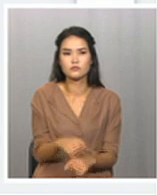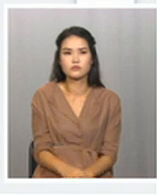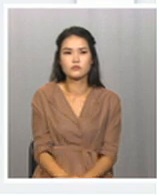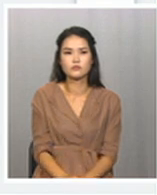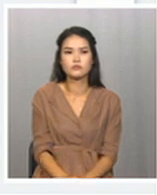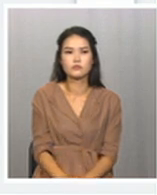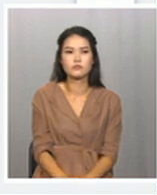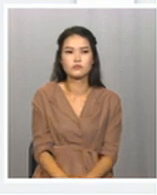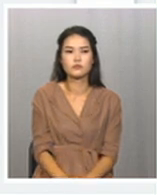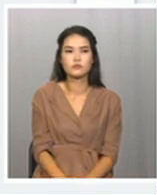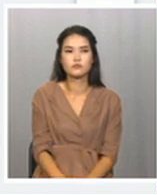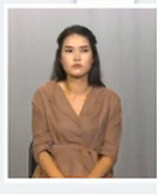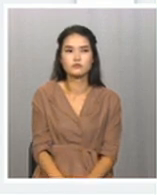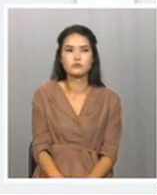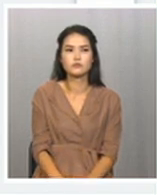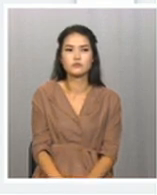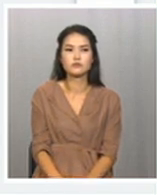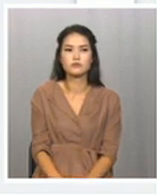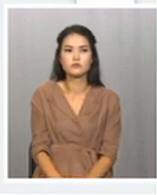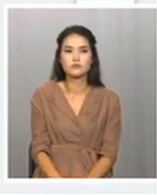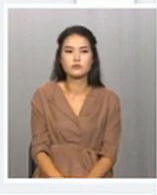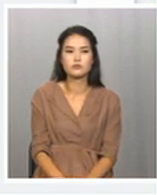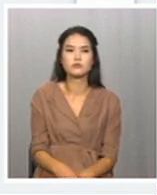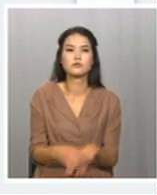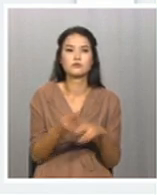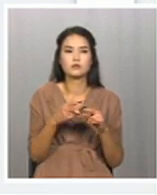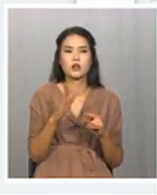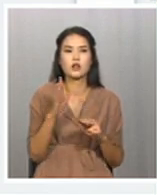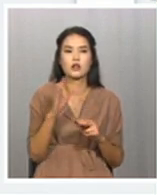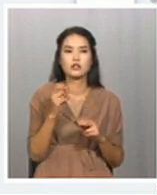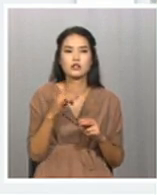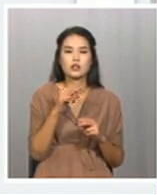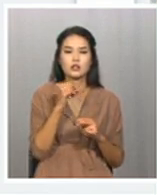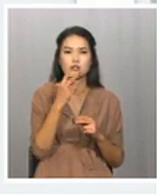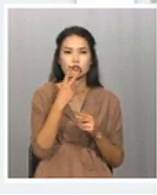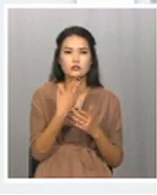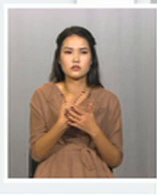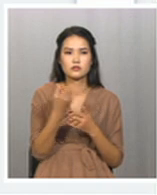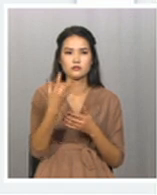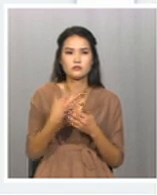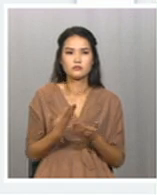қазір мен сайттың мобильді нұсқасын қарап отырмын.